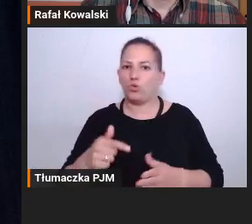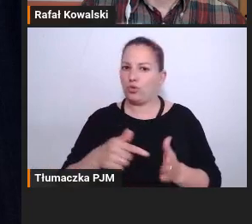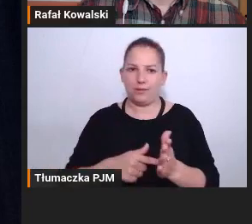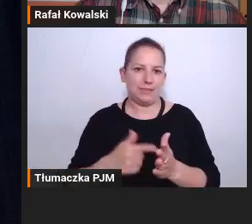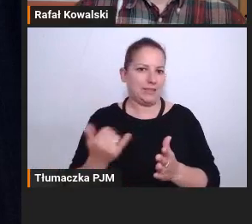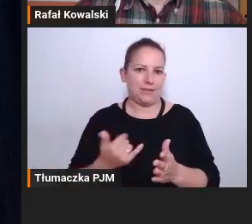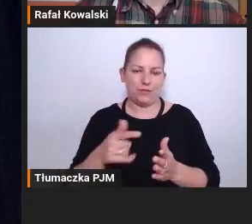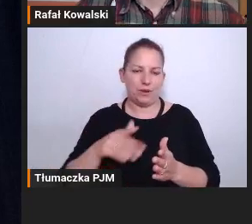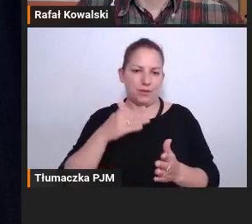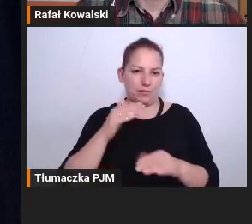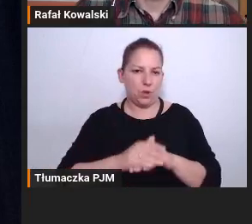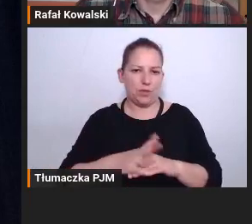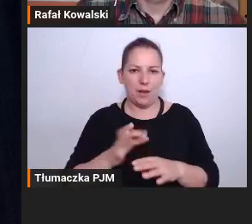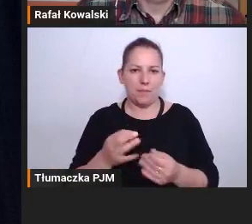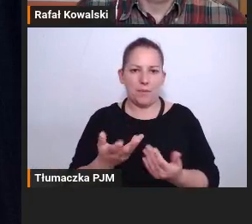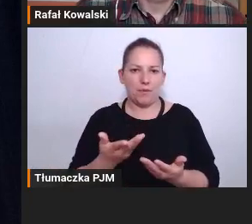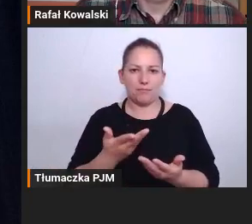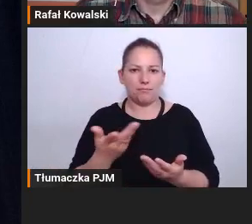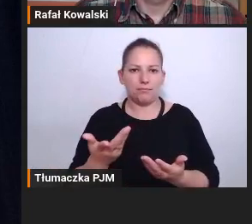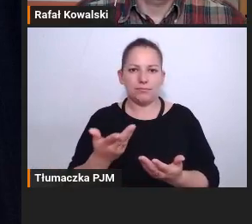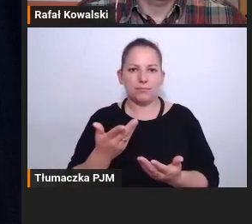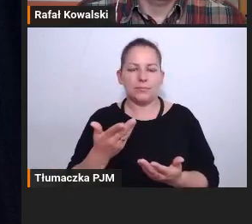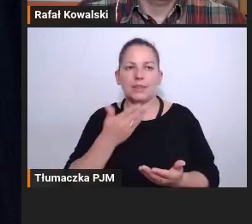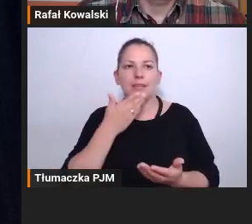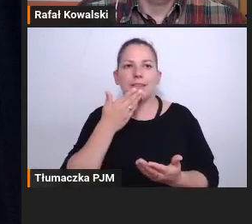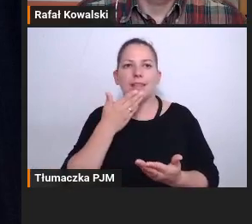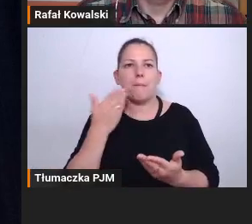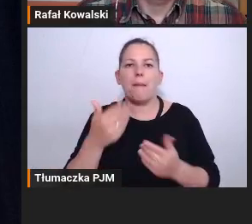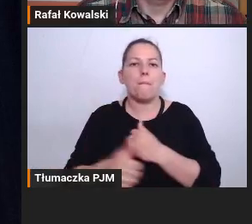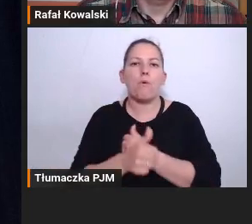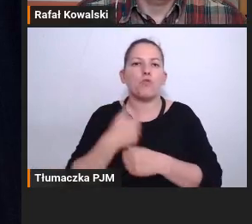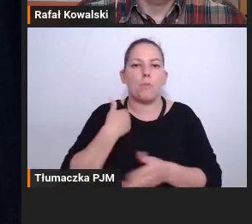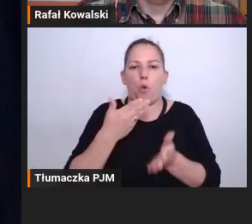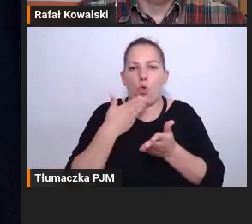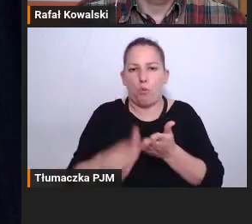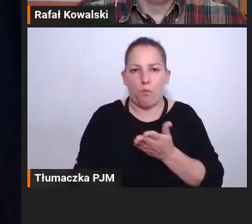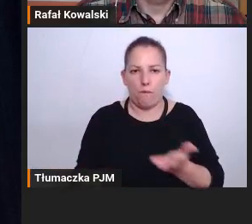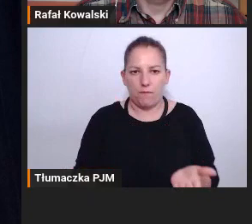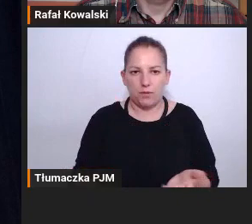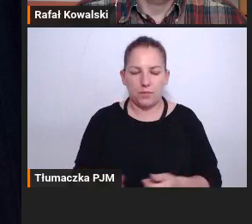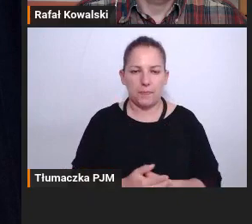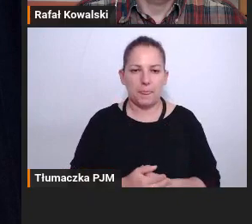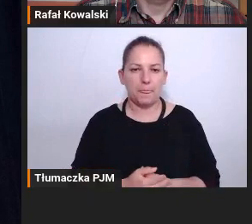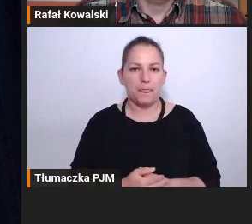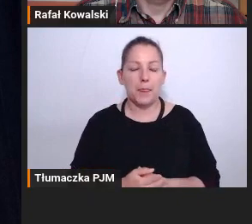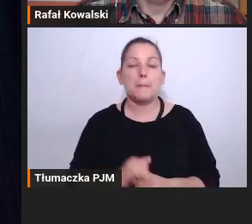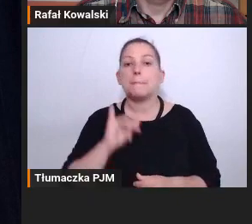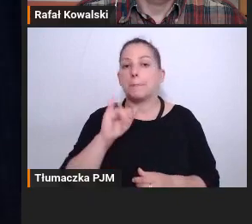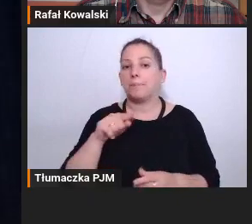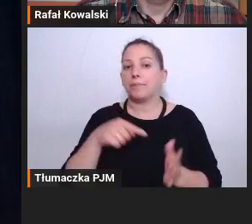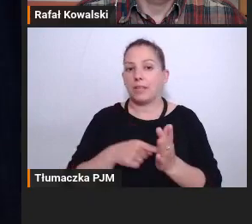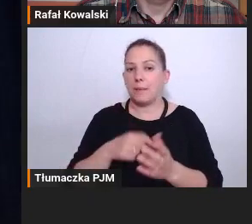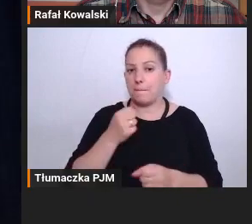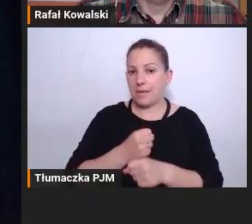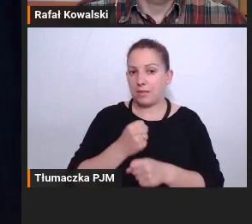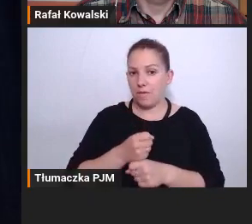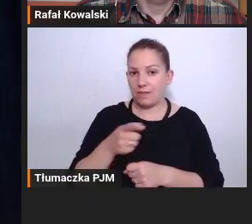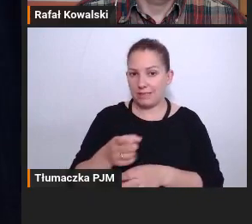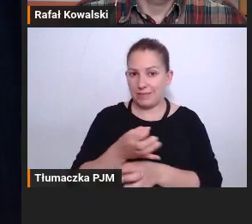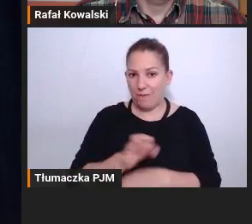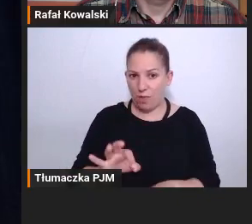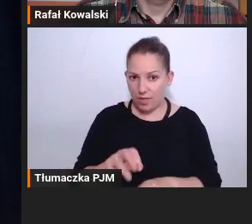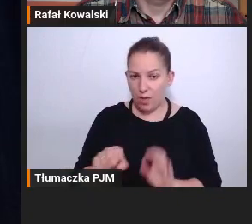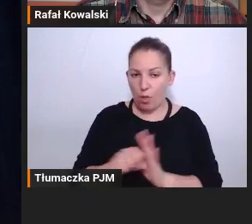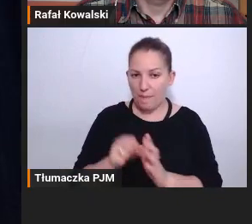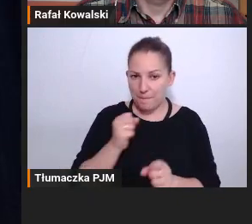zgodę, bo też nie bardzo ma przesłanki ku temu, żeby odmówić. I wtedy pracownik z takiego zwolnienia